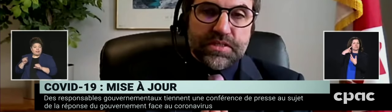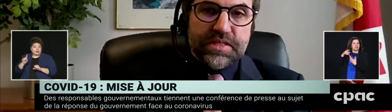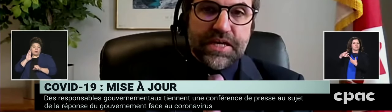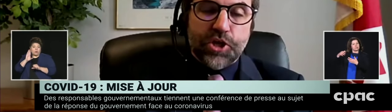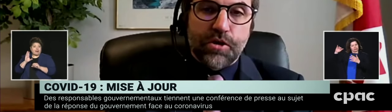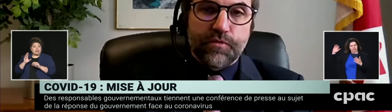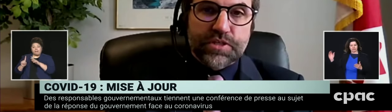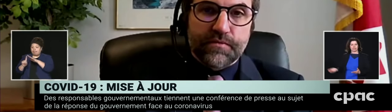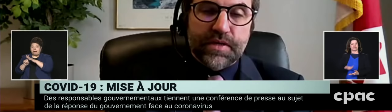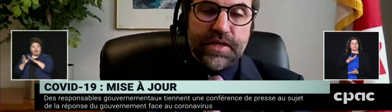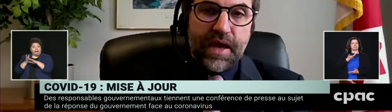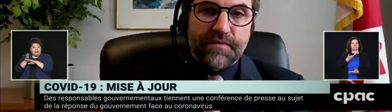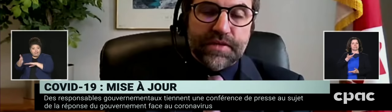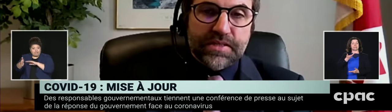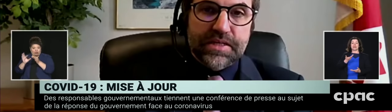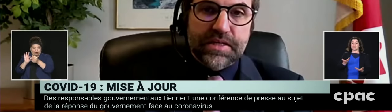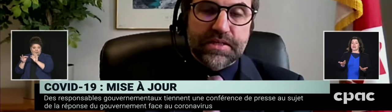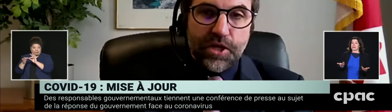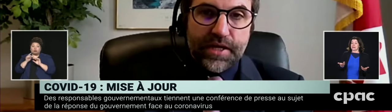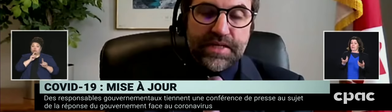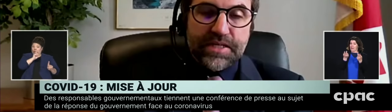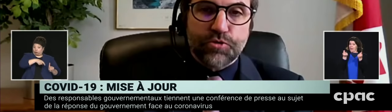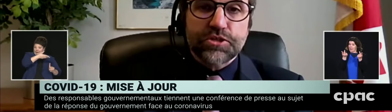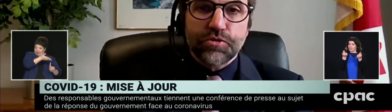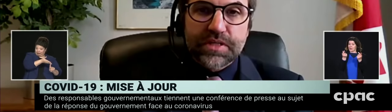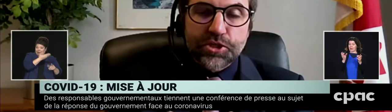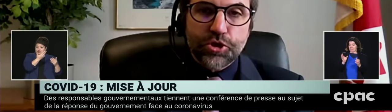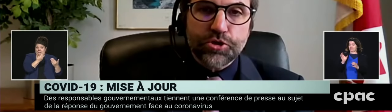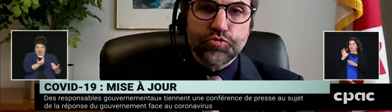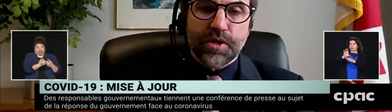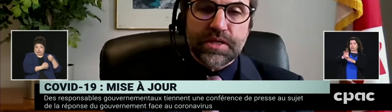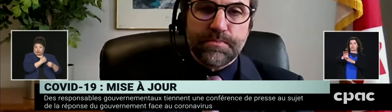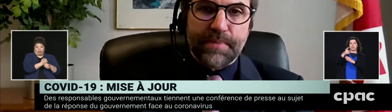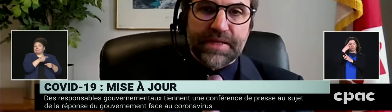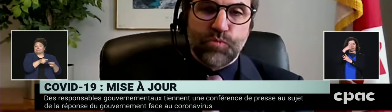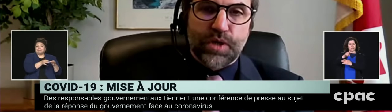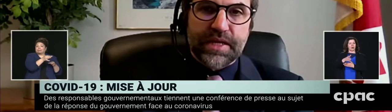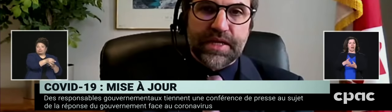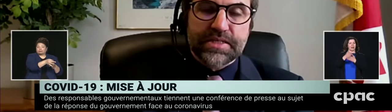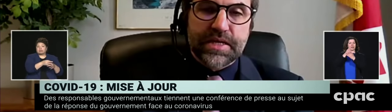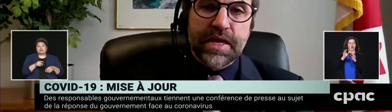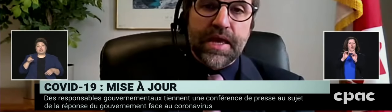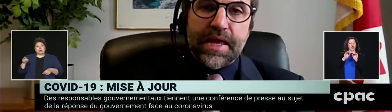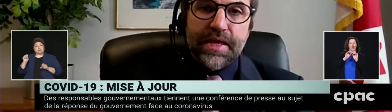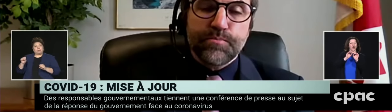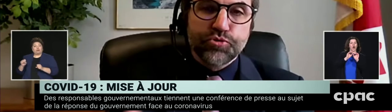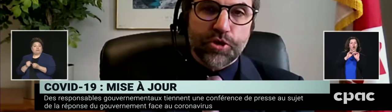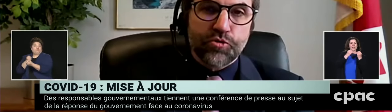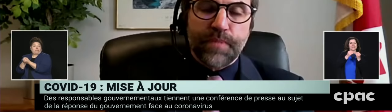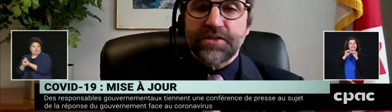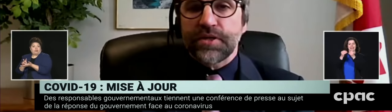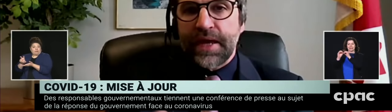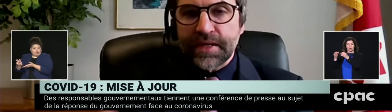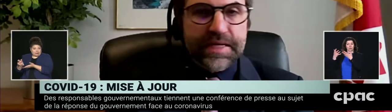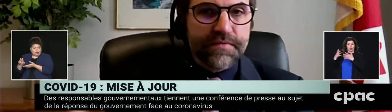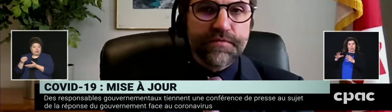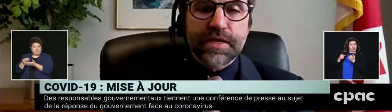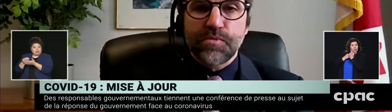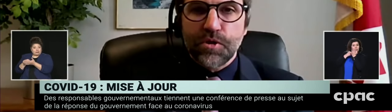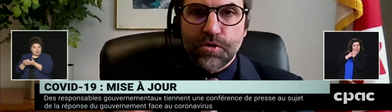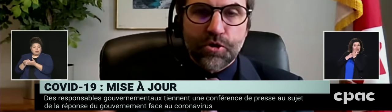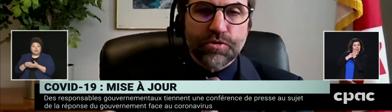Ces argents-là vont servir à financer des organisations qui sont déjà supportées par Patrimoine canadien et plusieurs de nos partenaires,